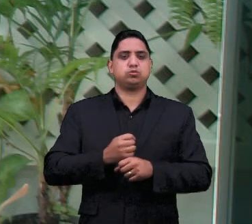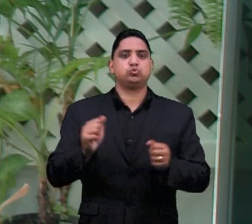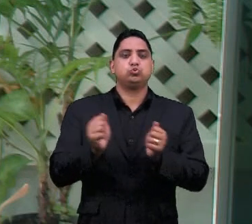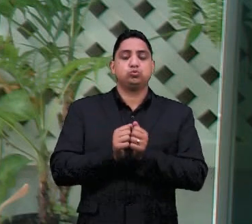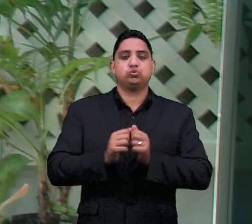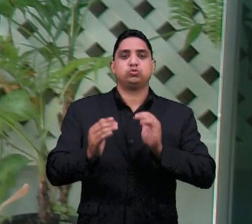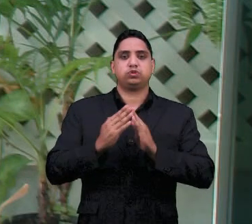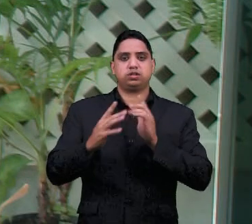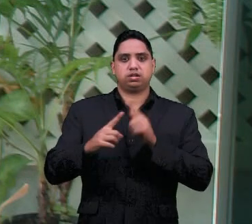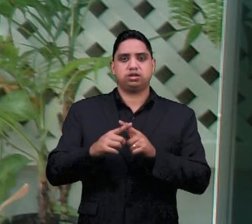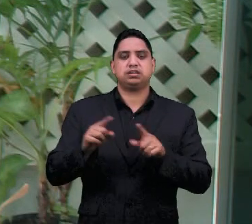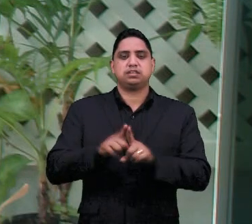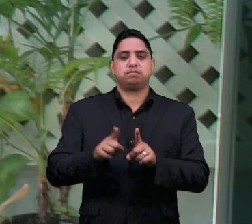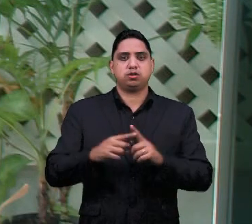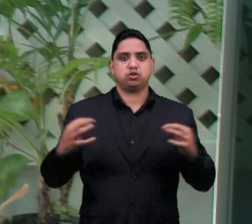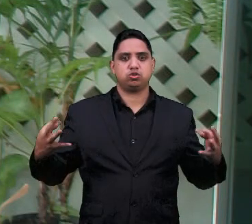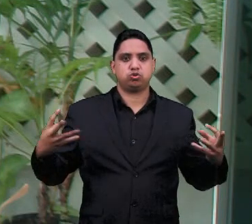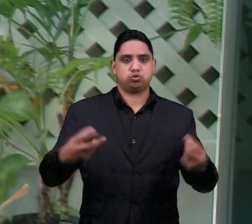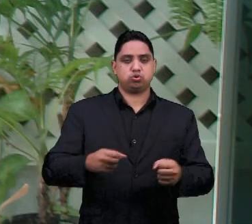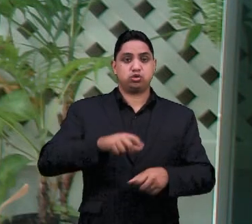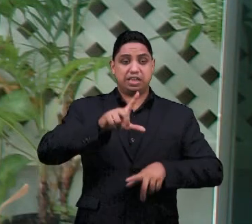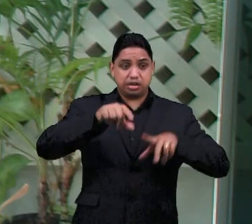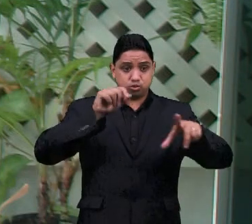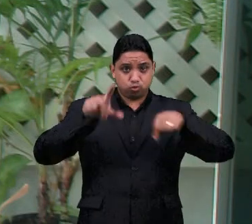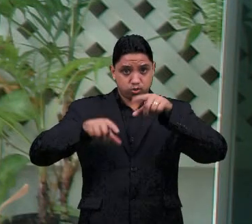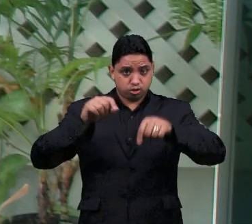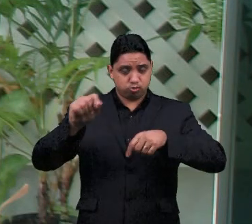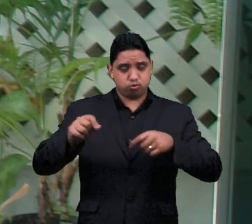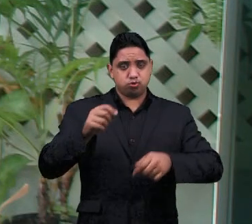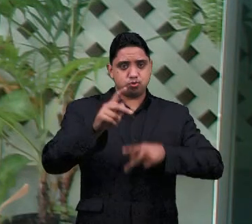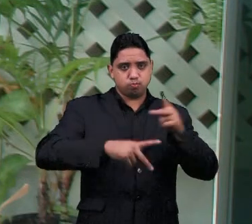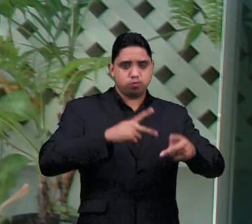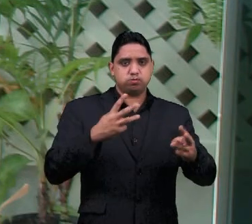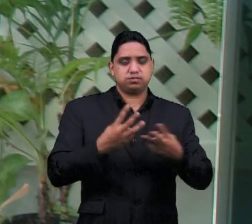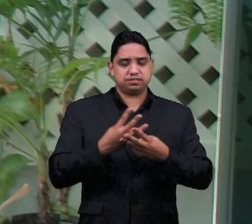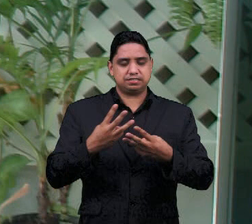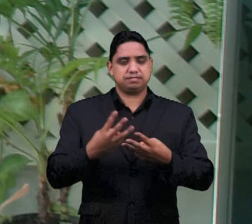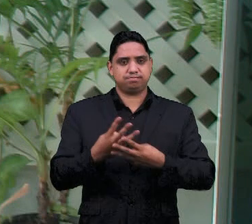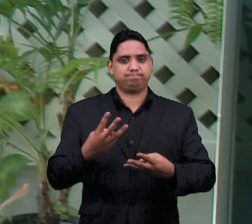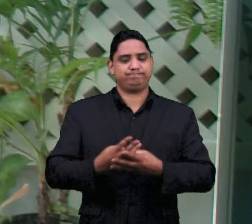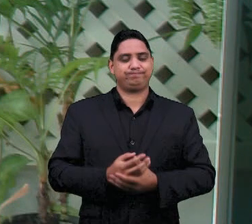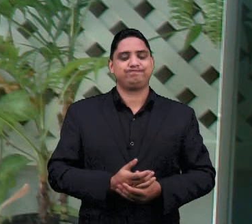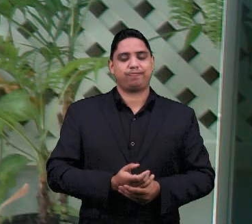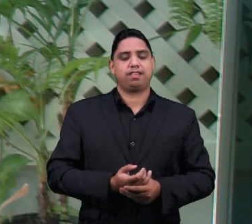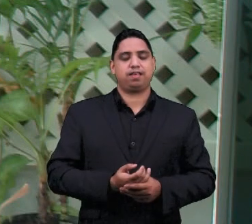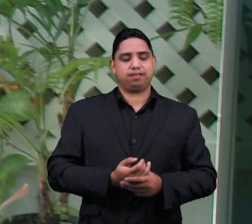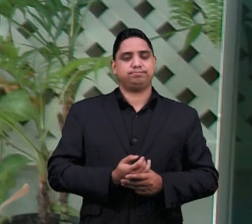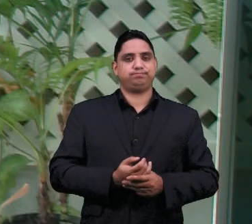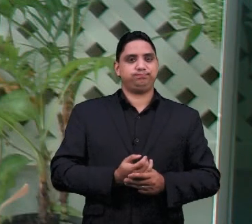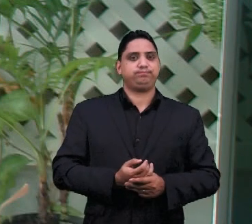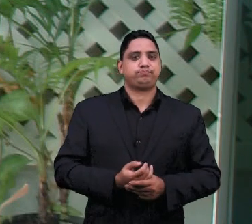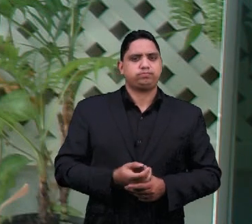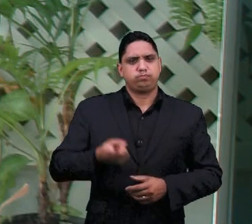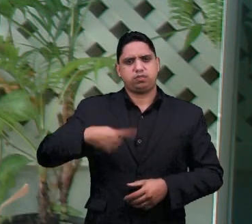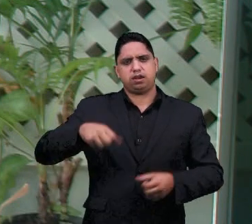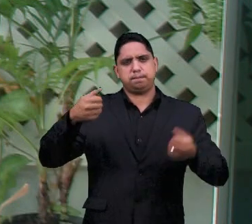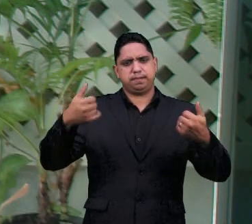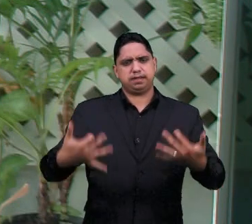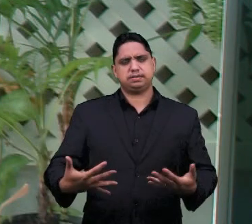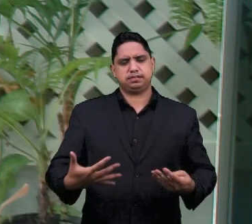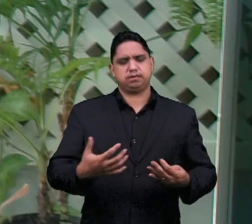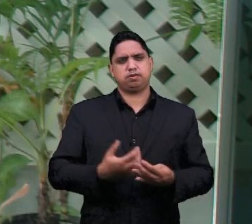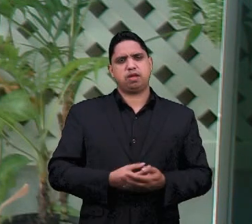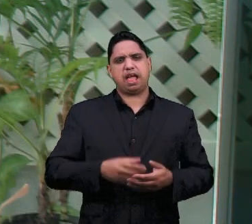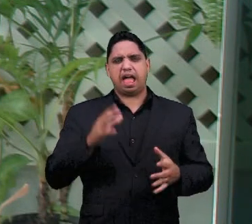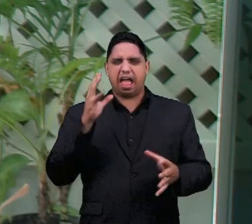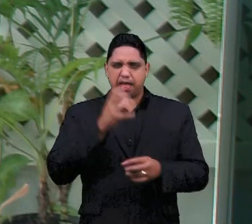appelée un millénaire avec l'Église et avec ceux qui lui il a choisi d'Israël. Ainsi,